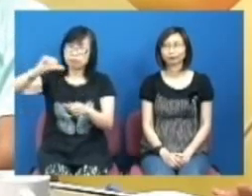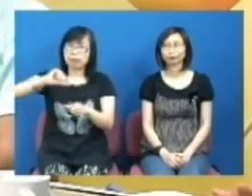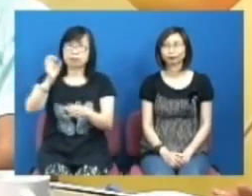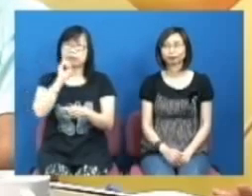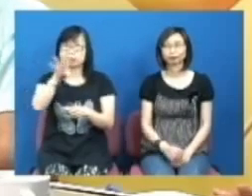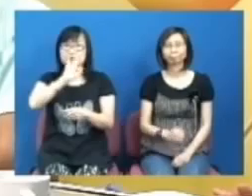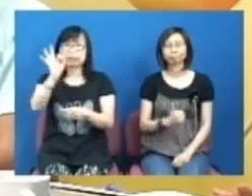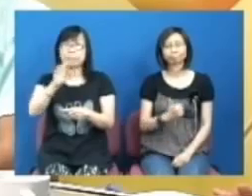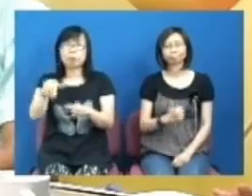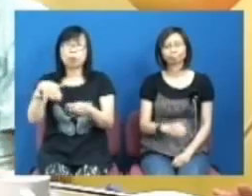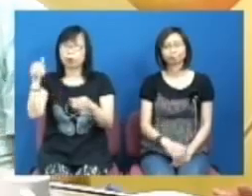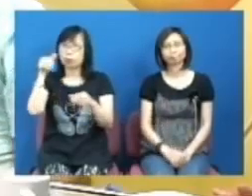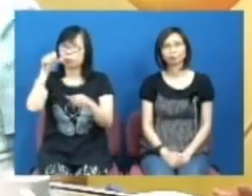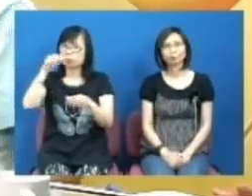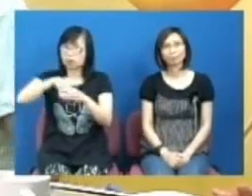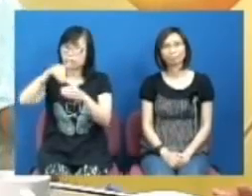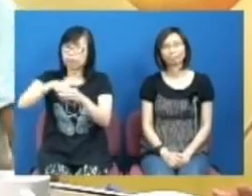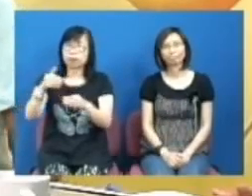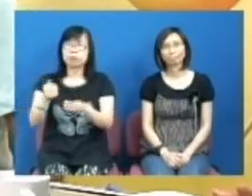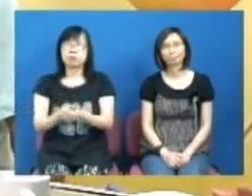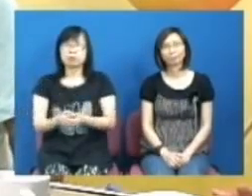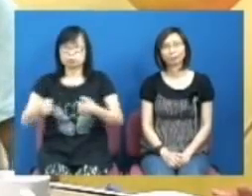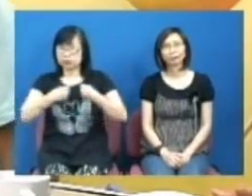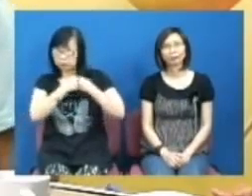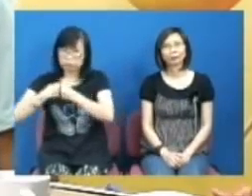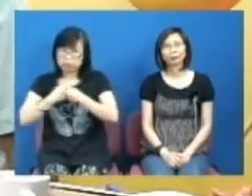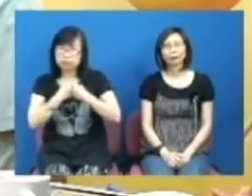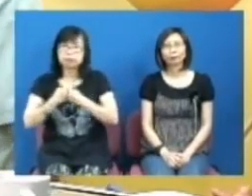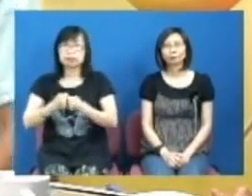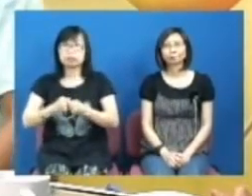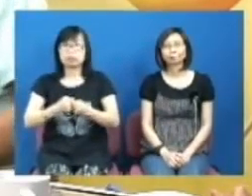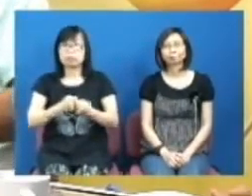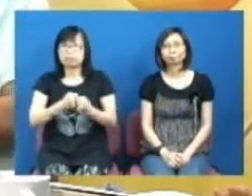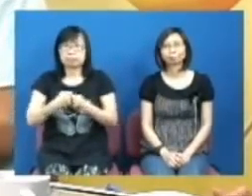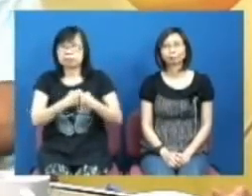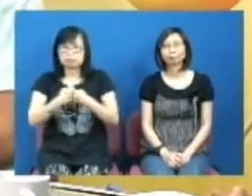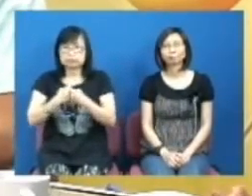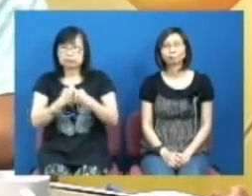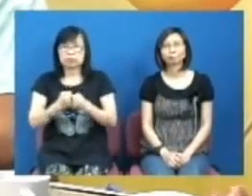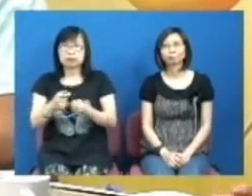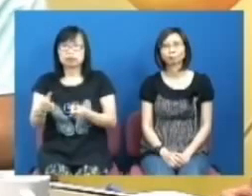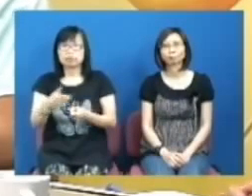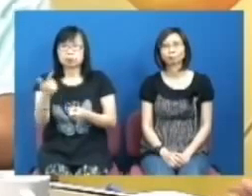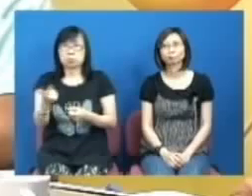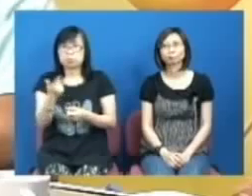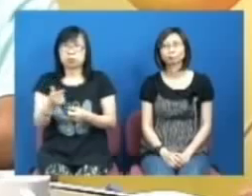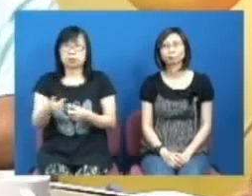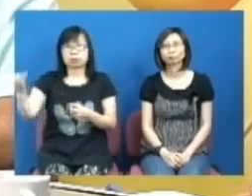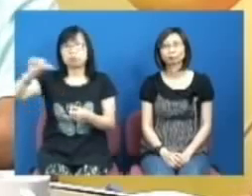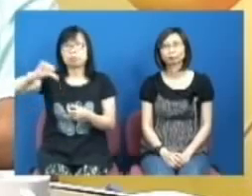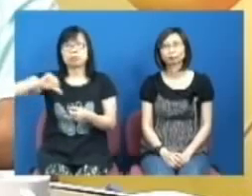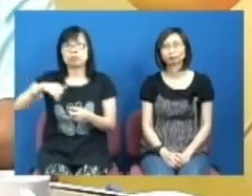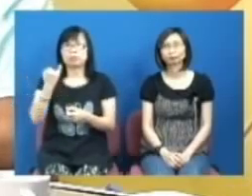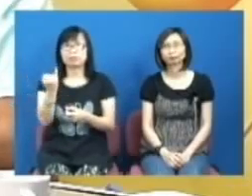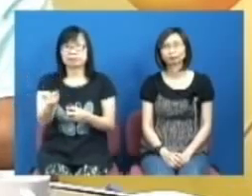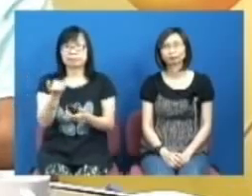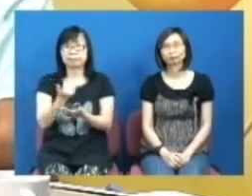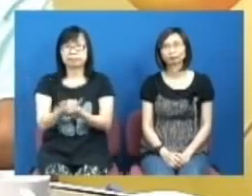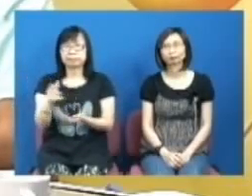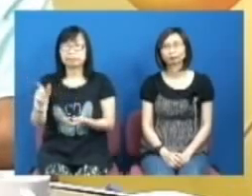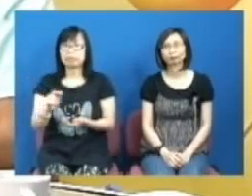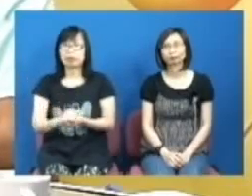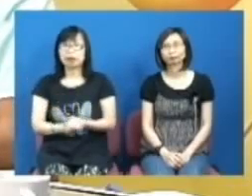啦。不是跟你競爭，因為跟你競爭，萬一競爭得劇烈的話，即更加多人出投票，你輸了你就很大鑊嘅。咁